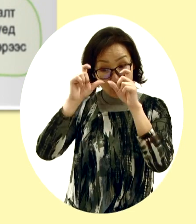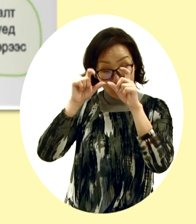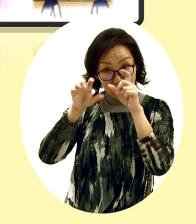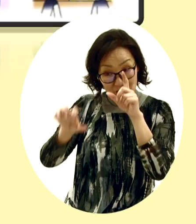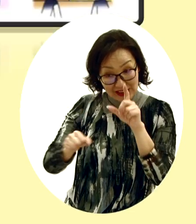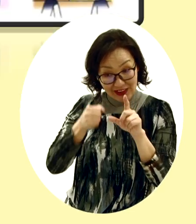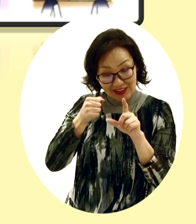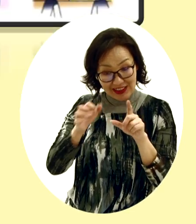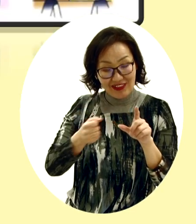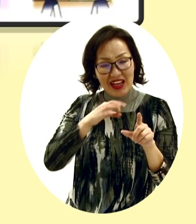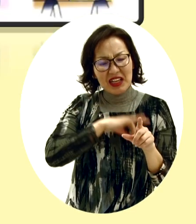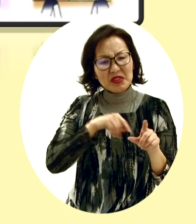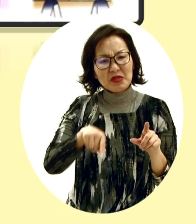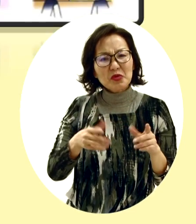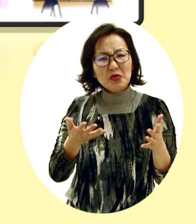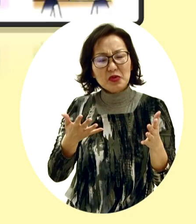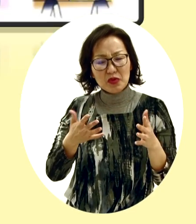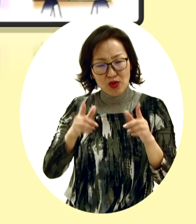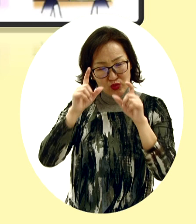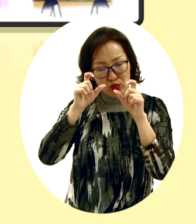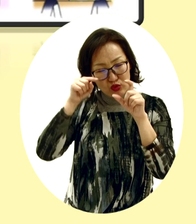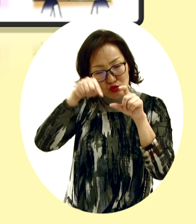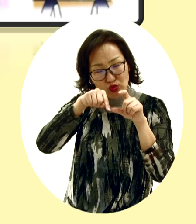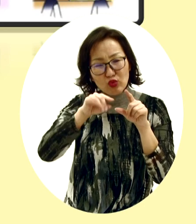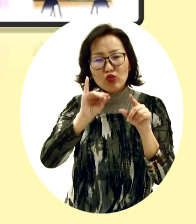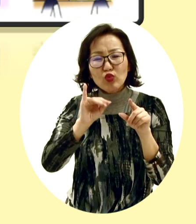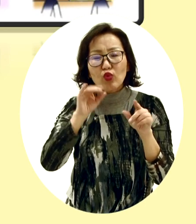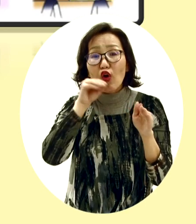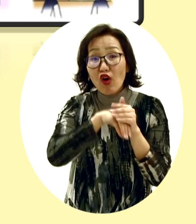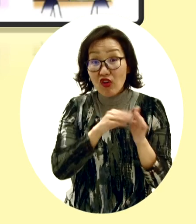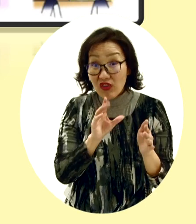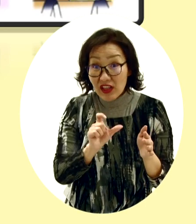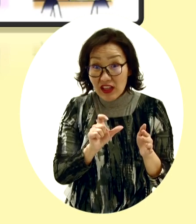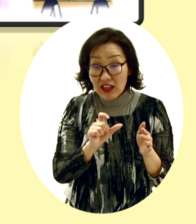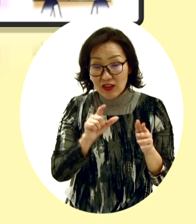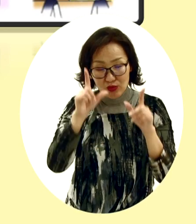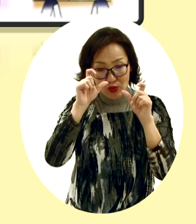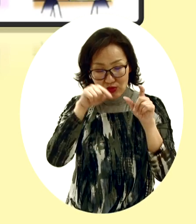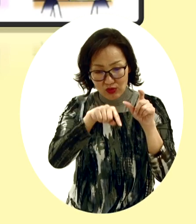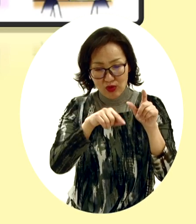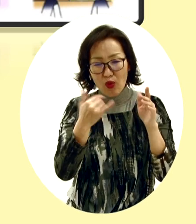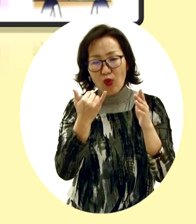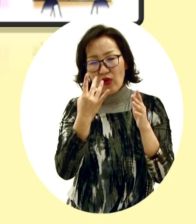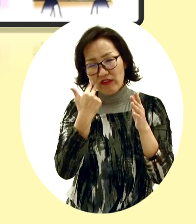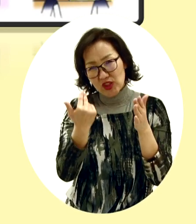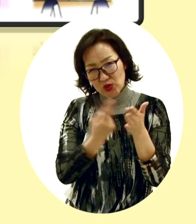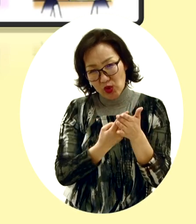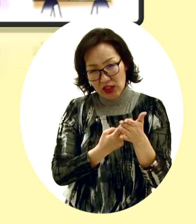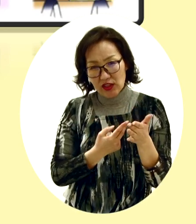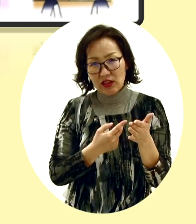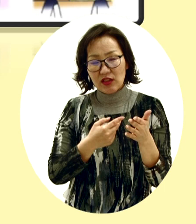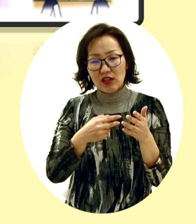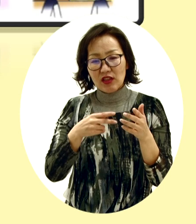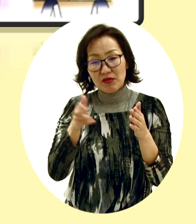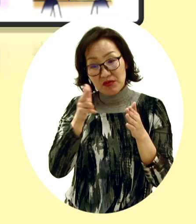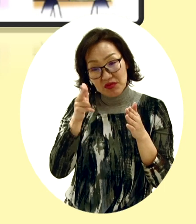зураг дүрс ихтгэлдээ ашиглана гэдэг юм байна. Зураг дүрс гэдэгт юу багтах вэ гэхээр зэрэг зураг, уран зураг,